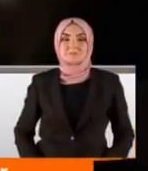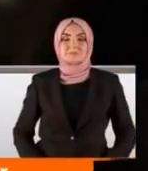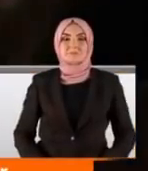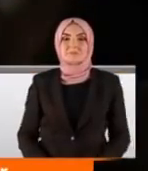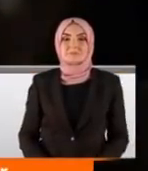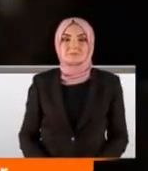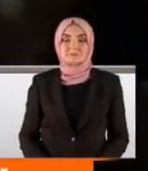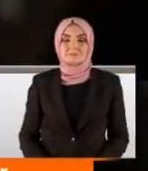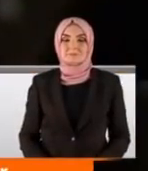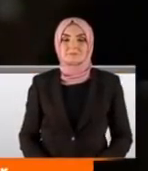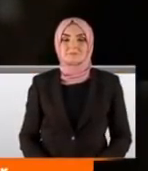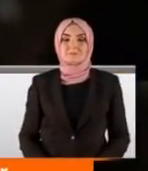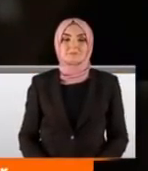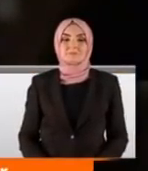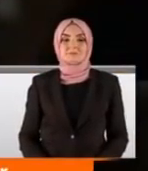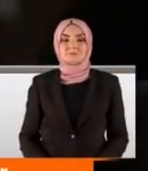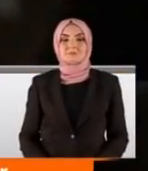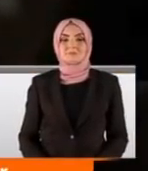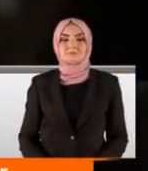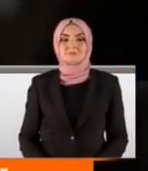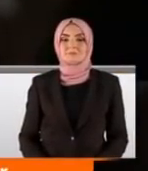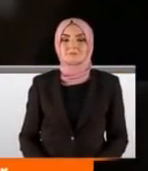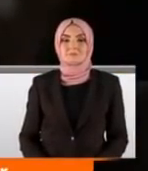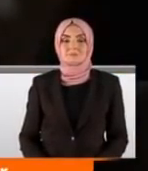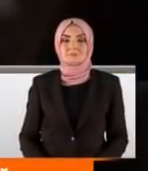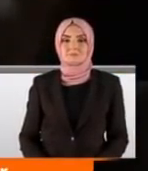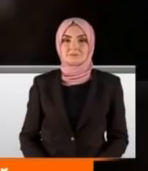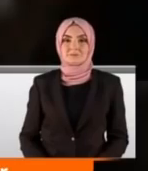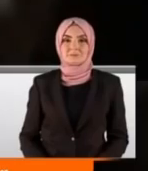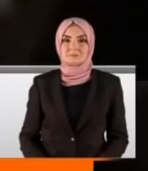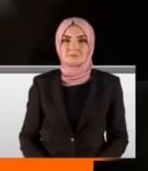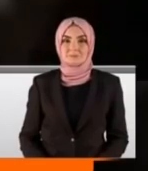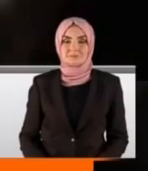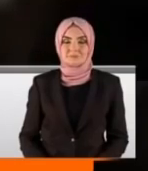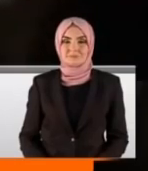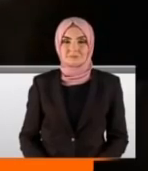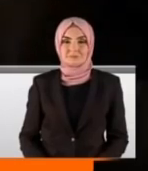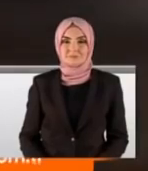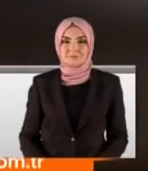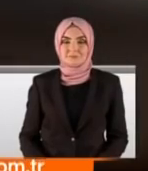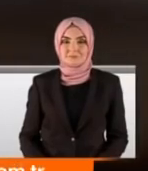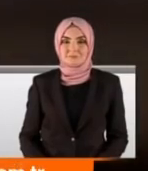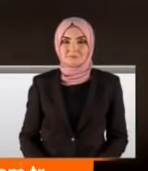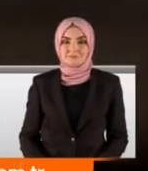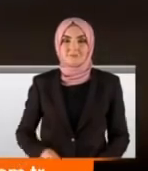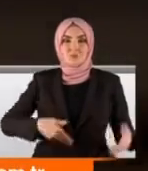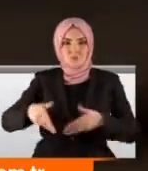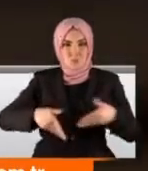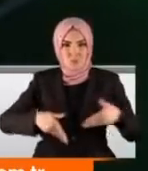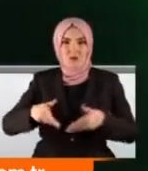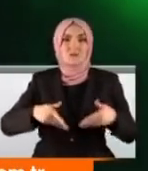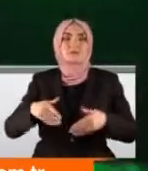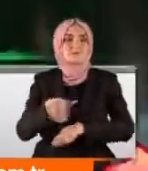Abi burası niye ücretli? Ben bak, şuradaki kafeye gideceğim. Ücretli bak sabah kadar burada demek ki. Çektirme ücretmiyor, saat çıkıyor arabanın. Sokaklar,